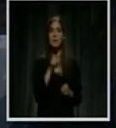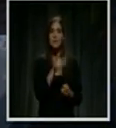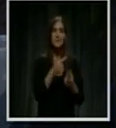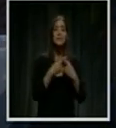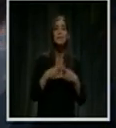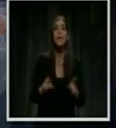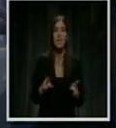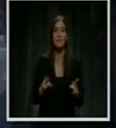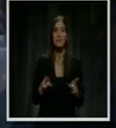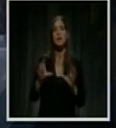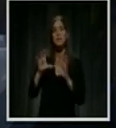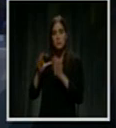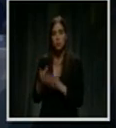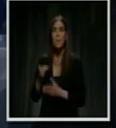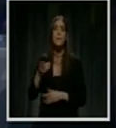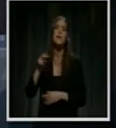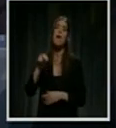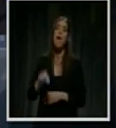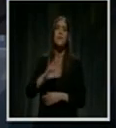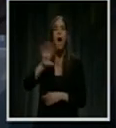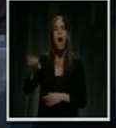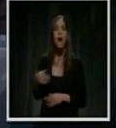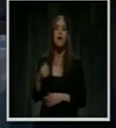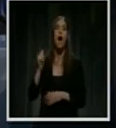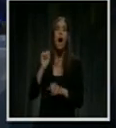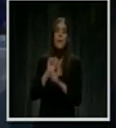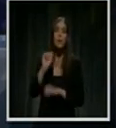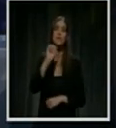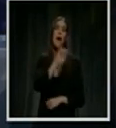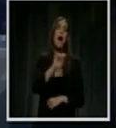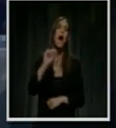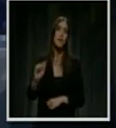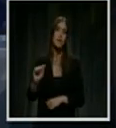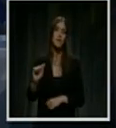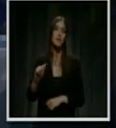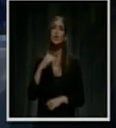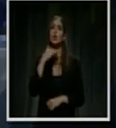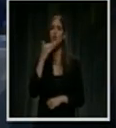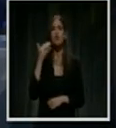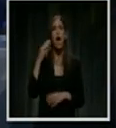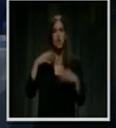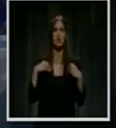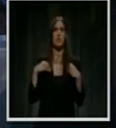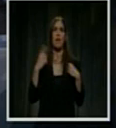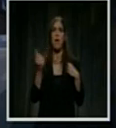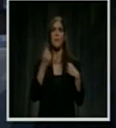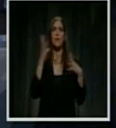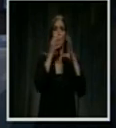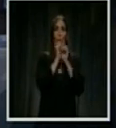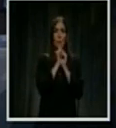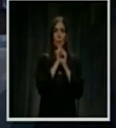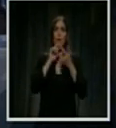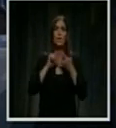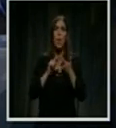Sindki nazjonalisti u konsiljer nazjonalisti qegħdin hemm għalik. Ma jħallux lil min irid isiktek min irid isikket ir-rappreżentanti